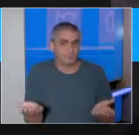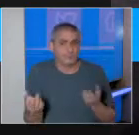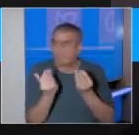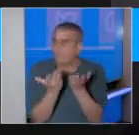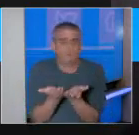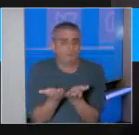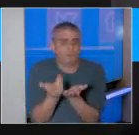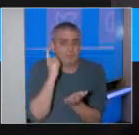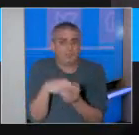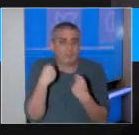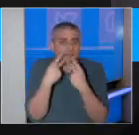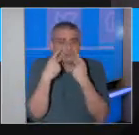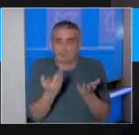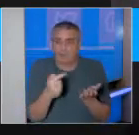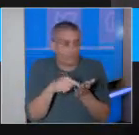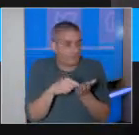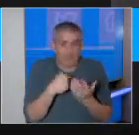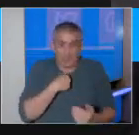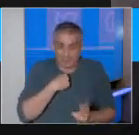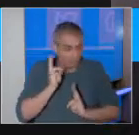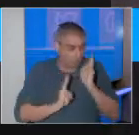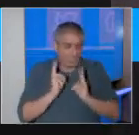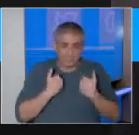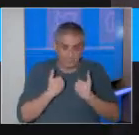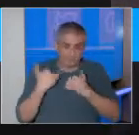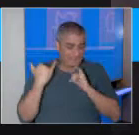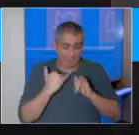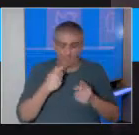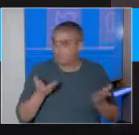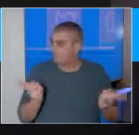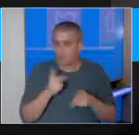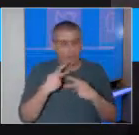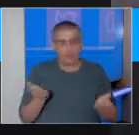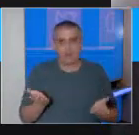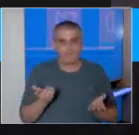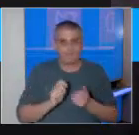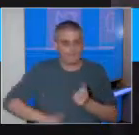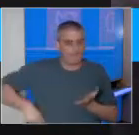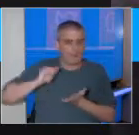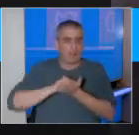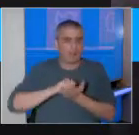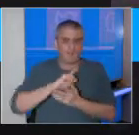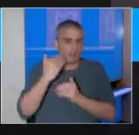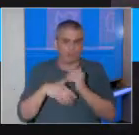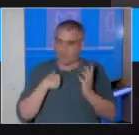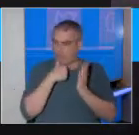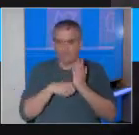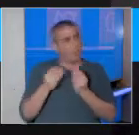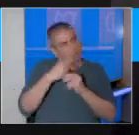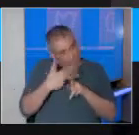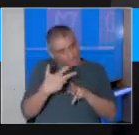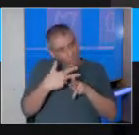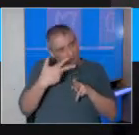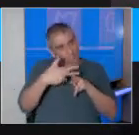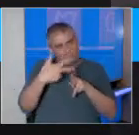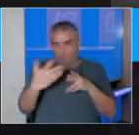הזה, הוא חייב לתת לו פתרון, כי אנחנו כיצרנים והיבואנים בשוק לא יכולים לממן אותם עד אינסוף, אנחנו לא בנק עם עוד פריסה ועוד